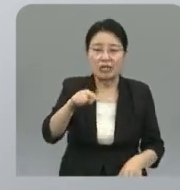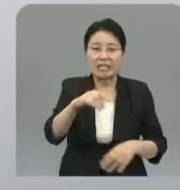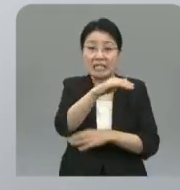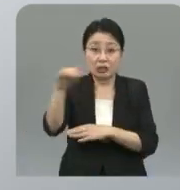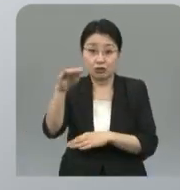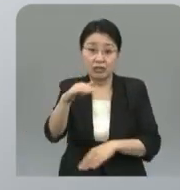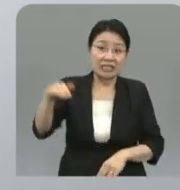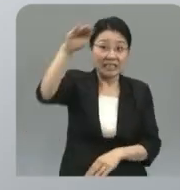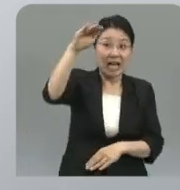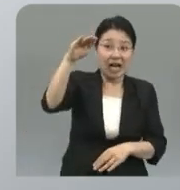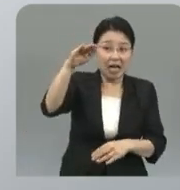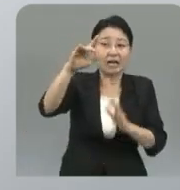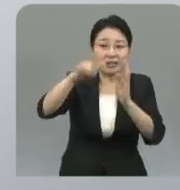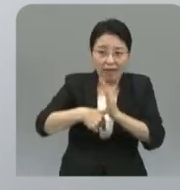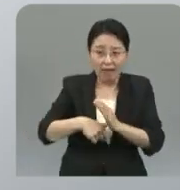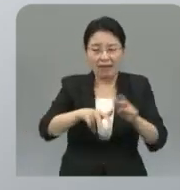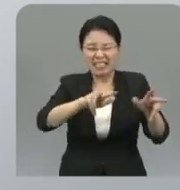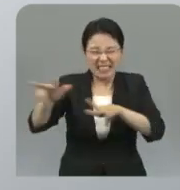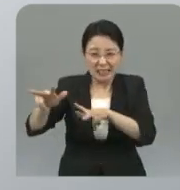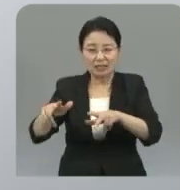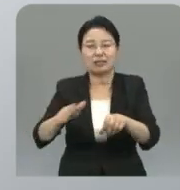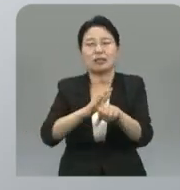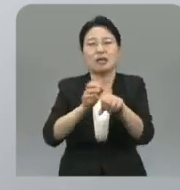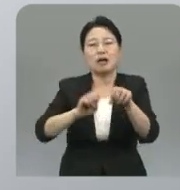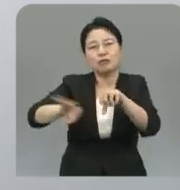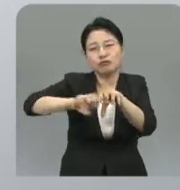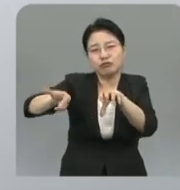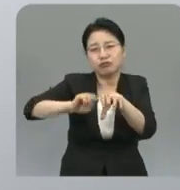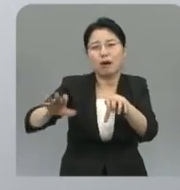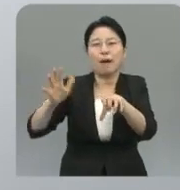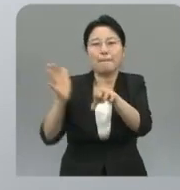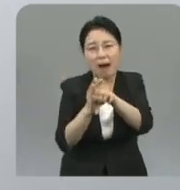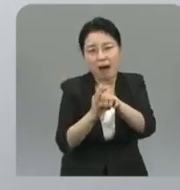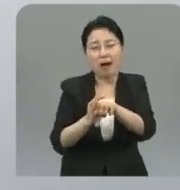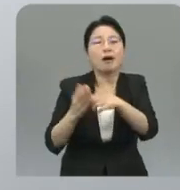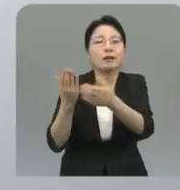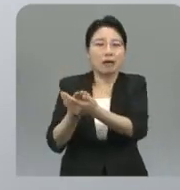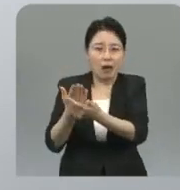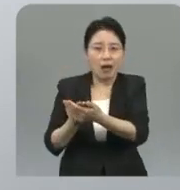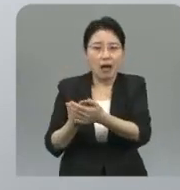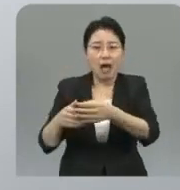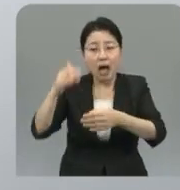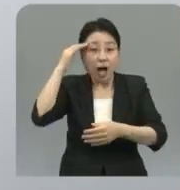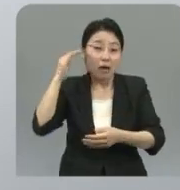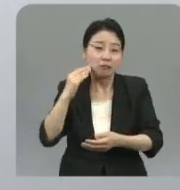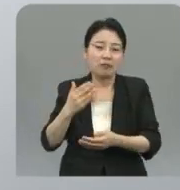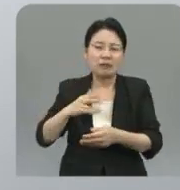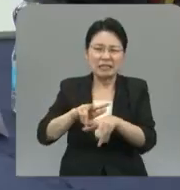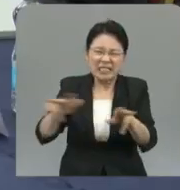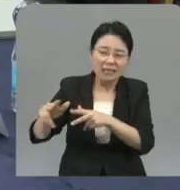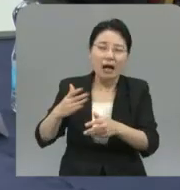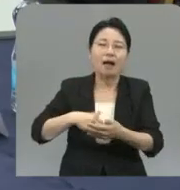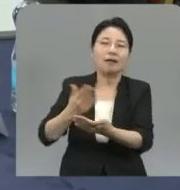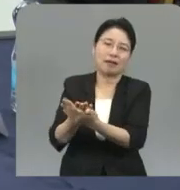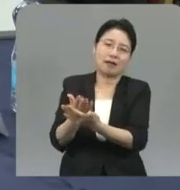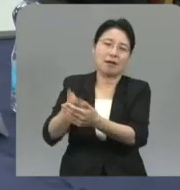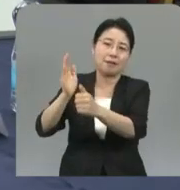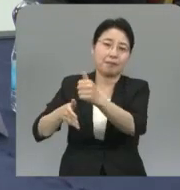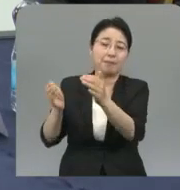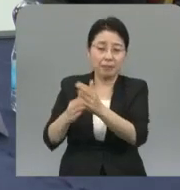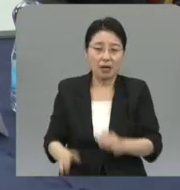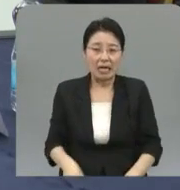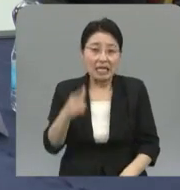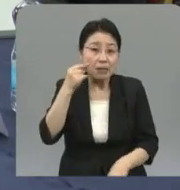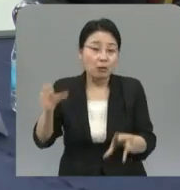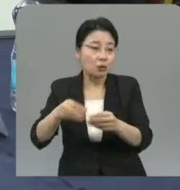atau AIA tentang pembuangan air tersebut presiden juga meminta agar Tokyo segera menangguhkan pembuangan Air jika terjadi